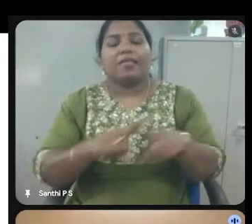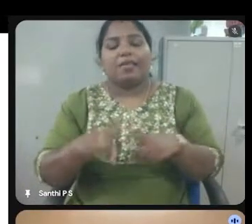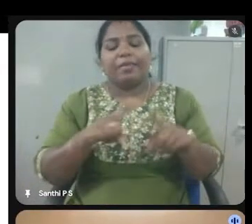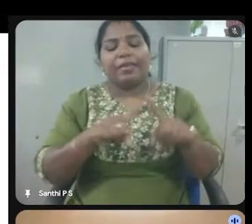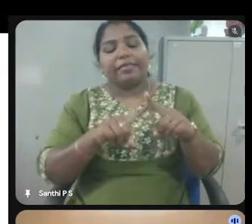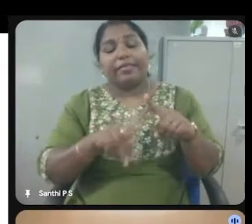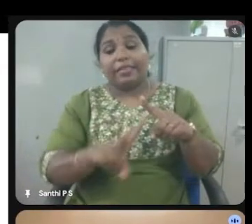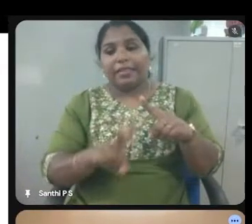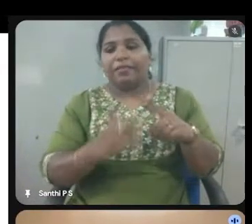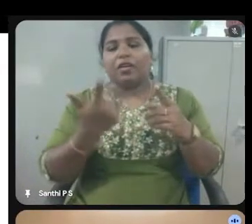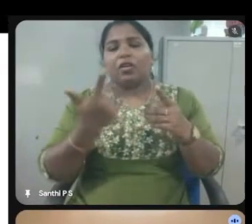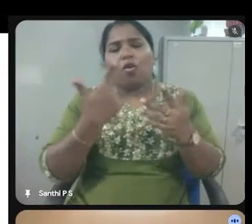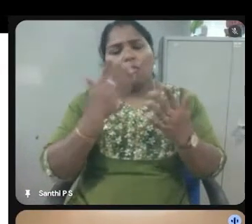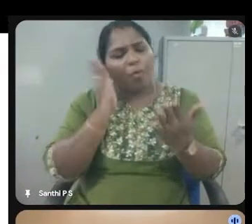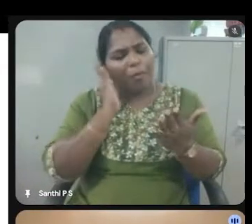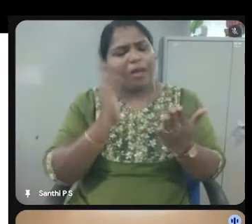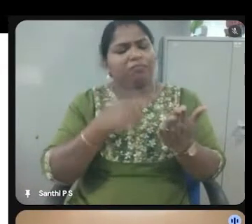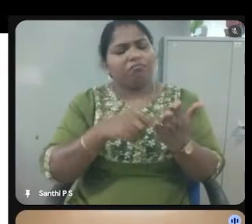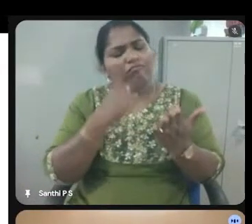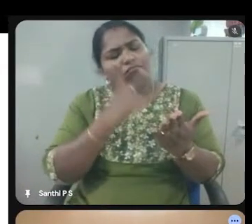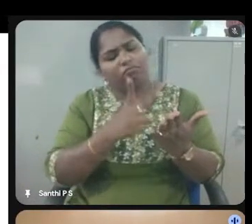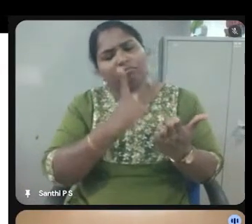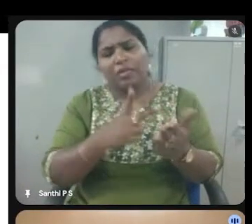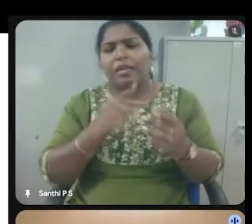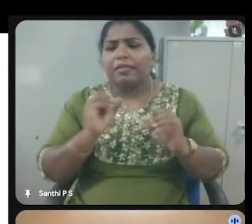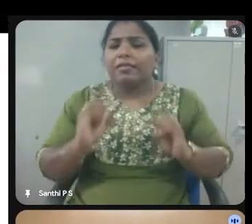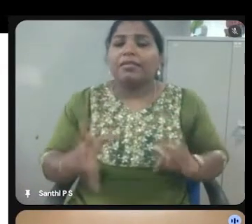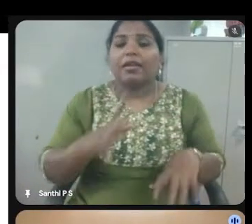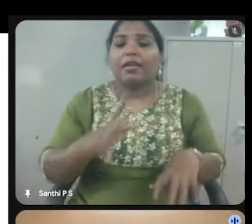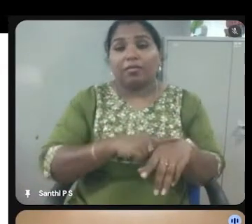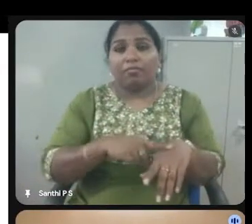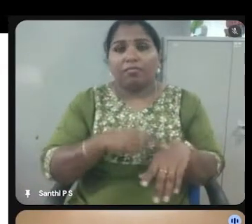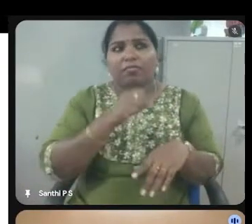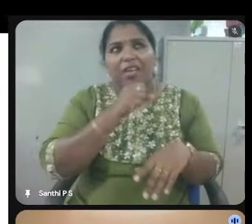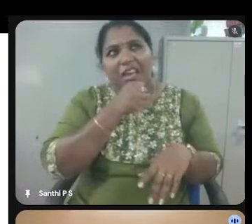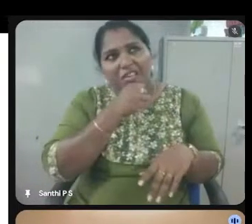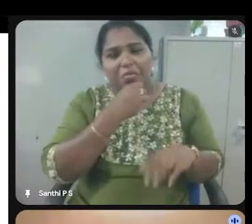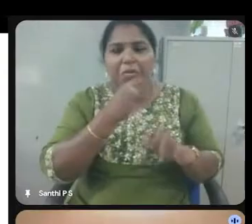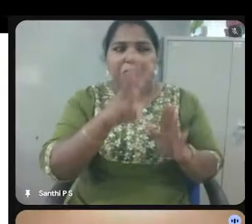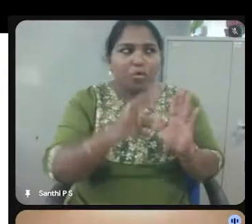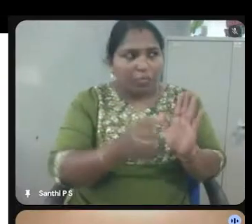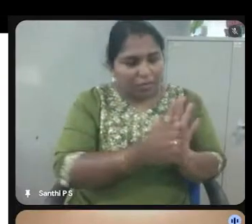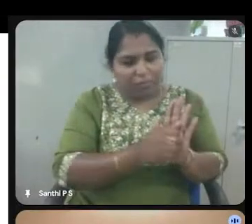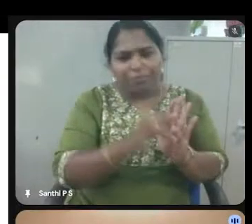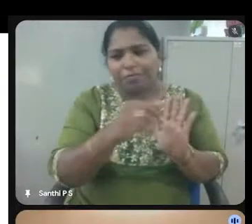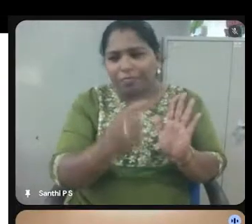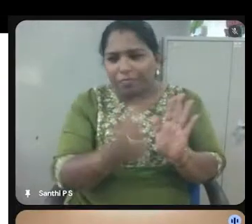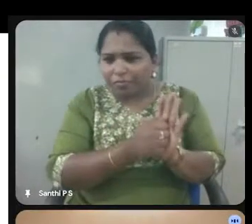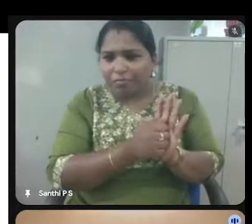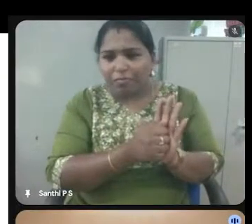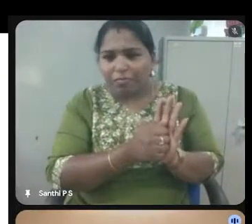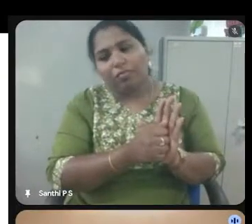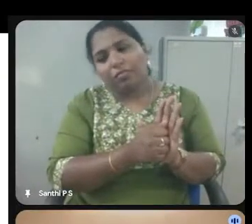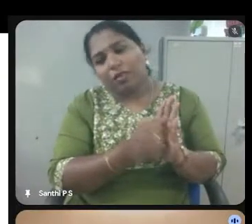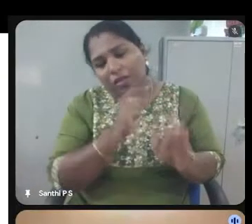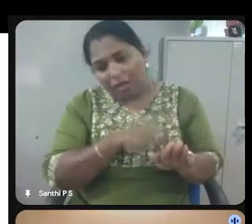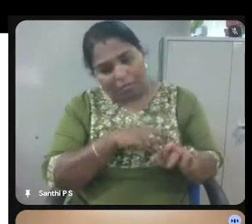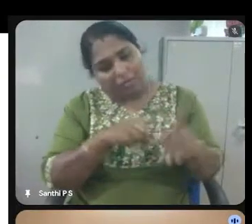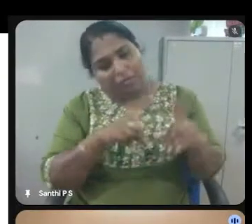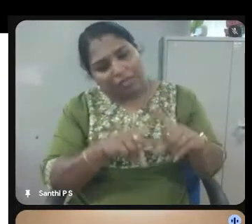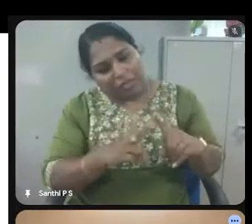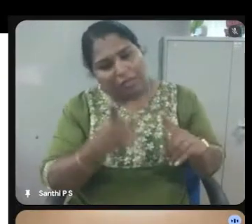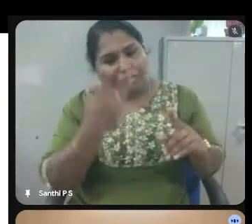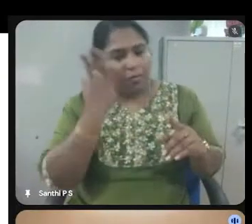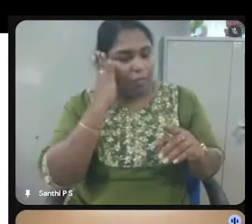സ്ക്രീൻ ഉപയോഗം തുടങ്ങിയത്. അതായത് തീരെ ചെറുതില്ല, 3 മാസവും 6 മാസവും ഒക്കെ ഉള്ളപ്പോൾ തന്നെ 7-8 മണിക്കൂർ സ്ക്രീൻ ടൈം